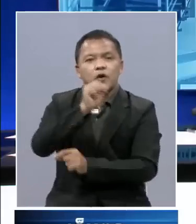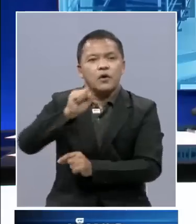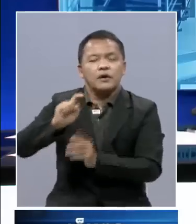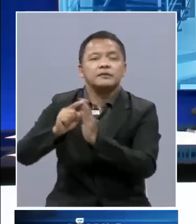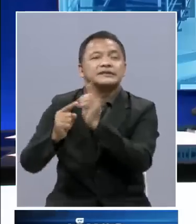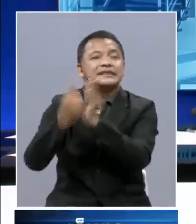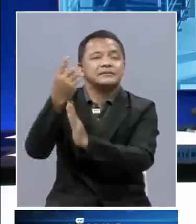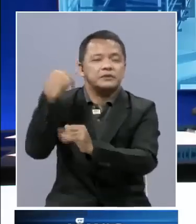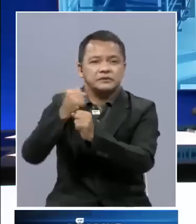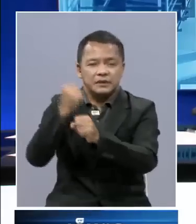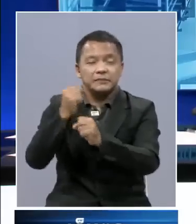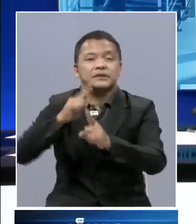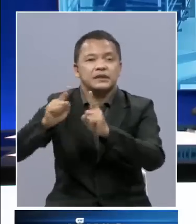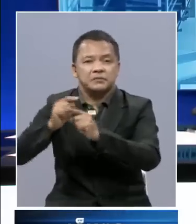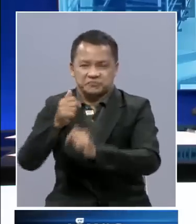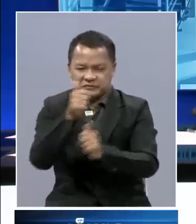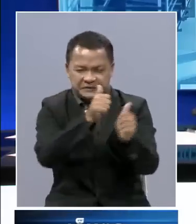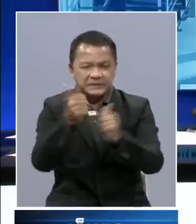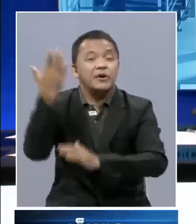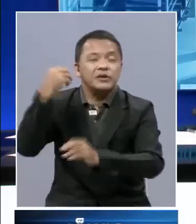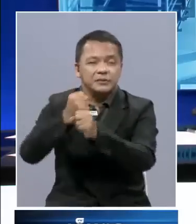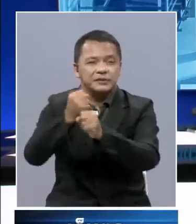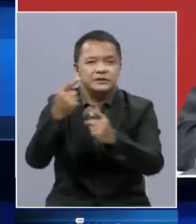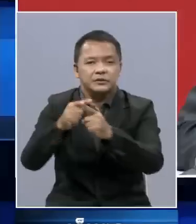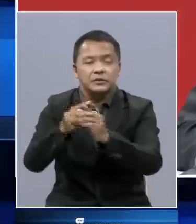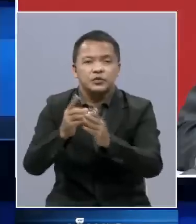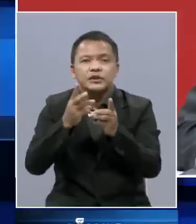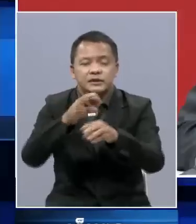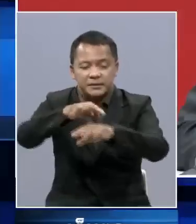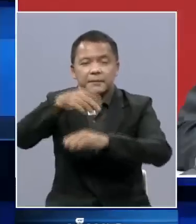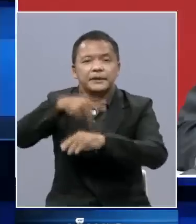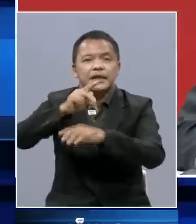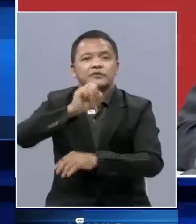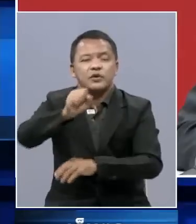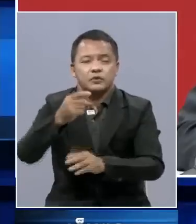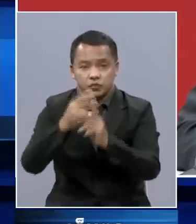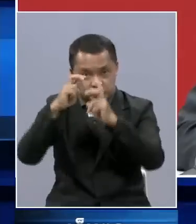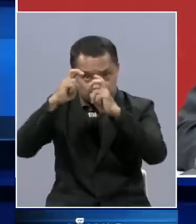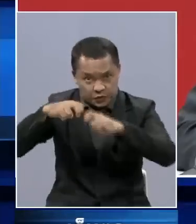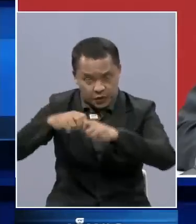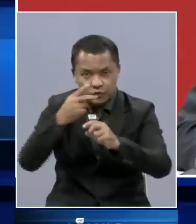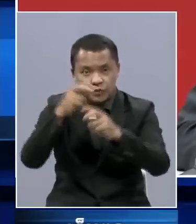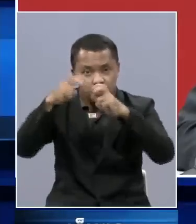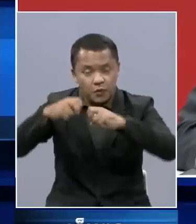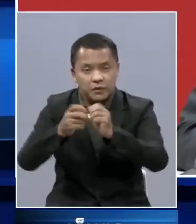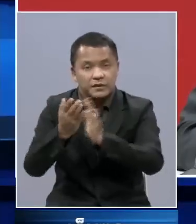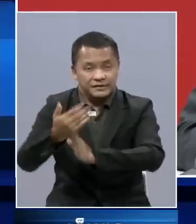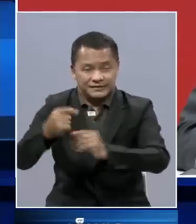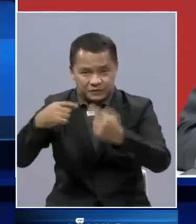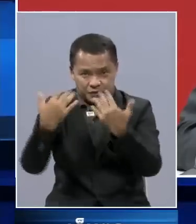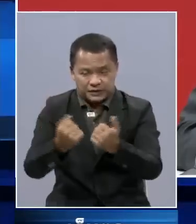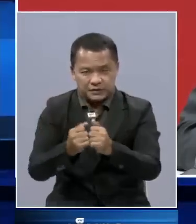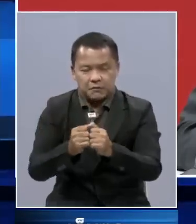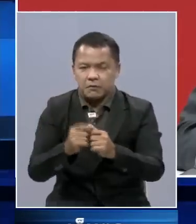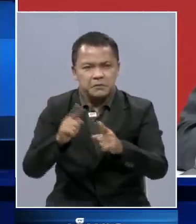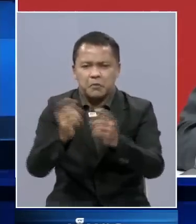แค่สมัยเดียวแต่ผลงานเราเคยเล่าไปแล้วว่าก็โดดเด่นนะครับในเรื่องของศึกชิงตำแหน่งประธานเนี่ยถ้าเราวิเคราะห์กันแล้วนะเฉพาะหน้าที่เกิดขึ้นตอนนี้คือรอย